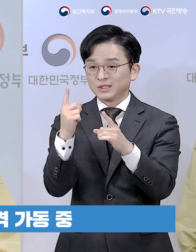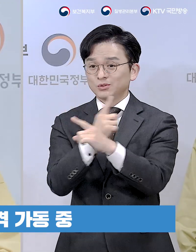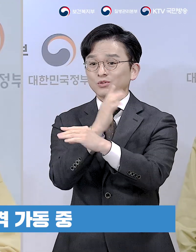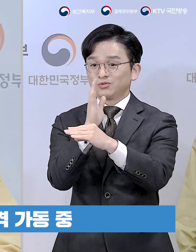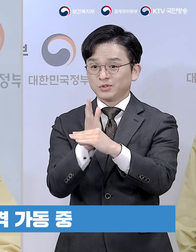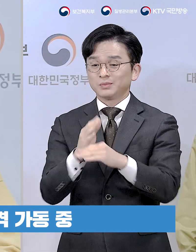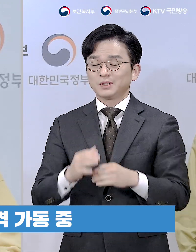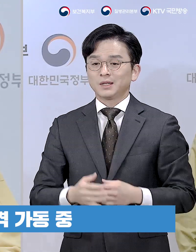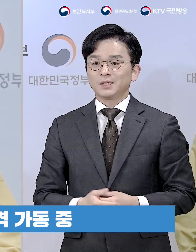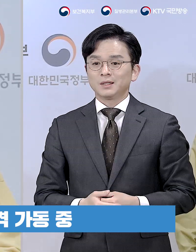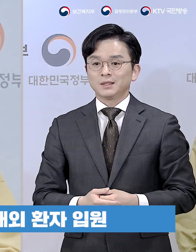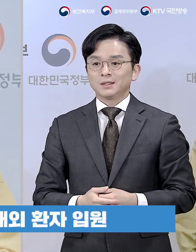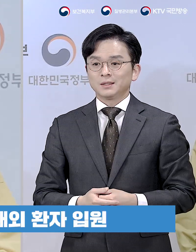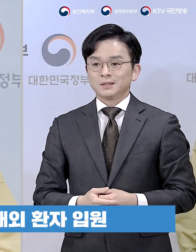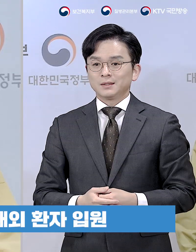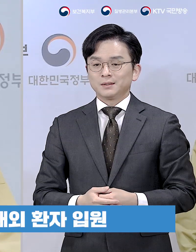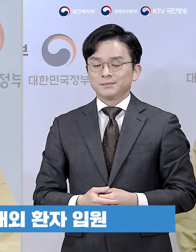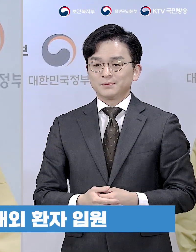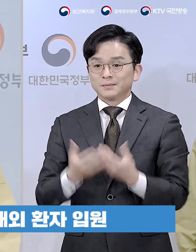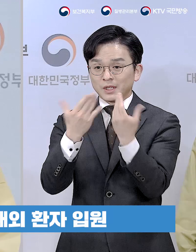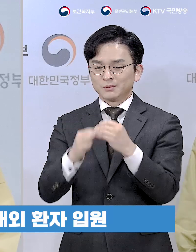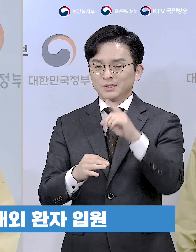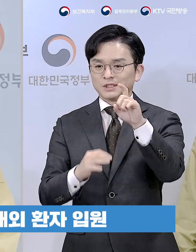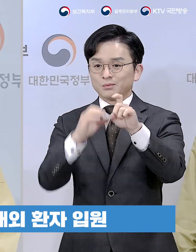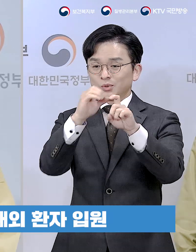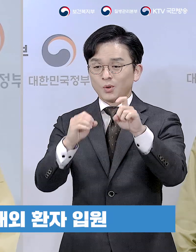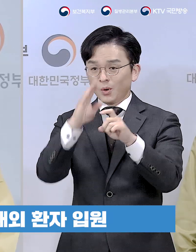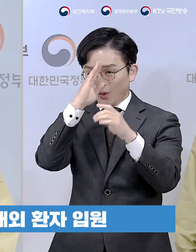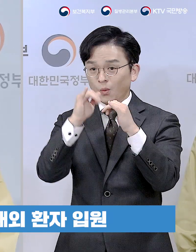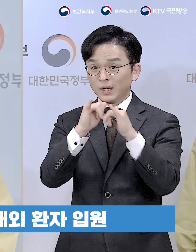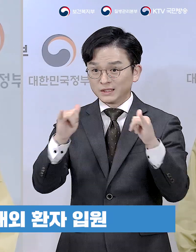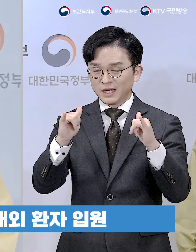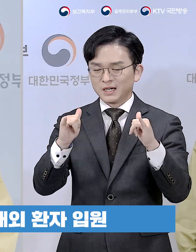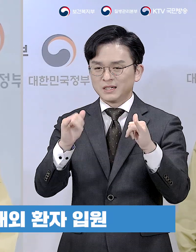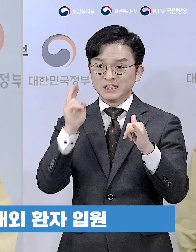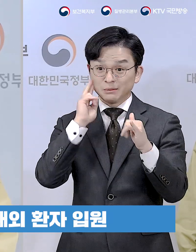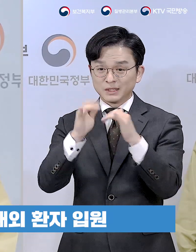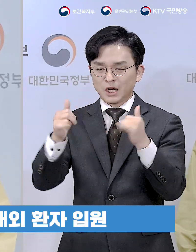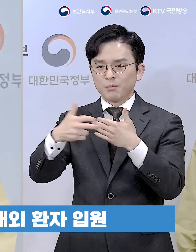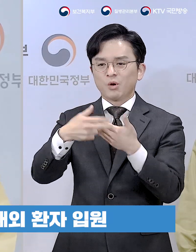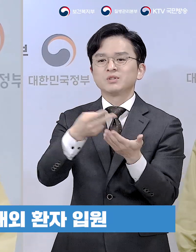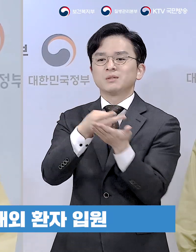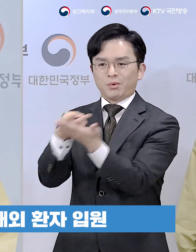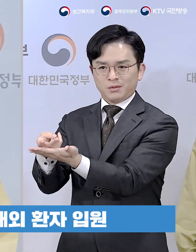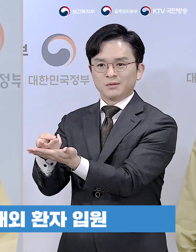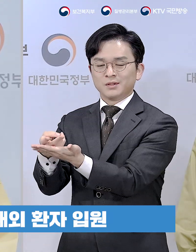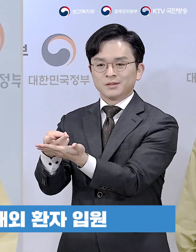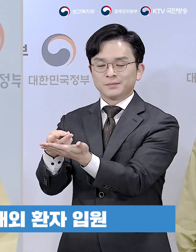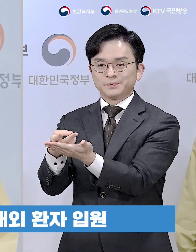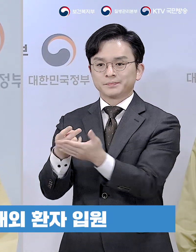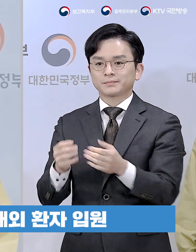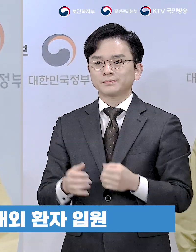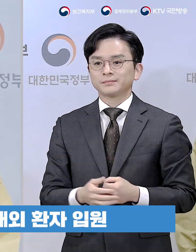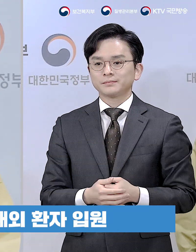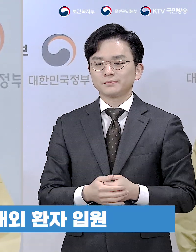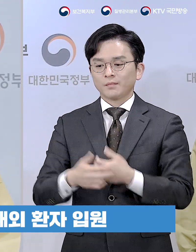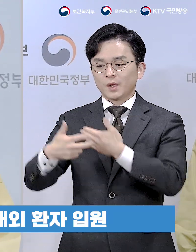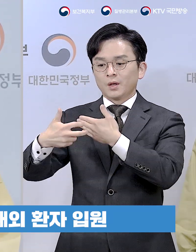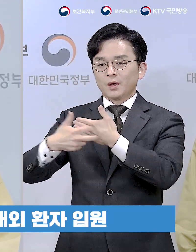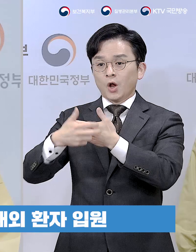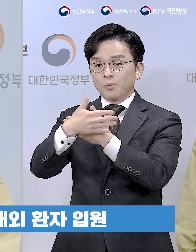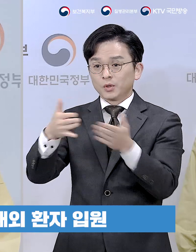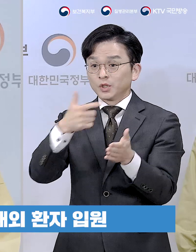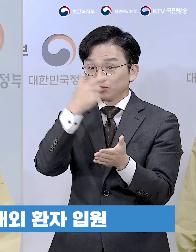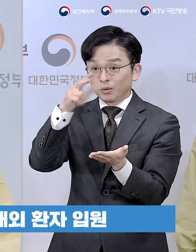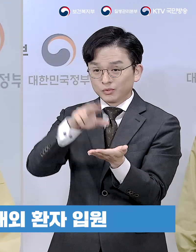있습니다. 입원을 통한 의학적 치료가 필요한 10% 내외 환자는 병원에 입원하고 있으며